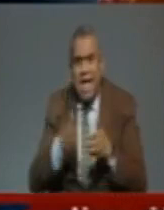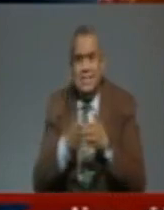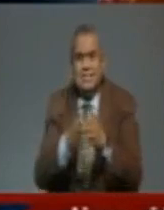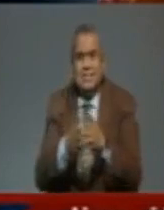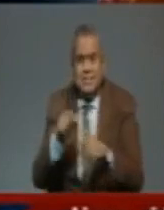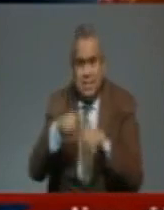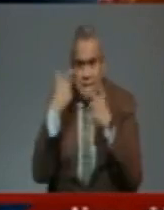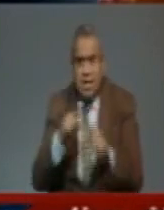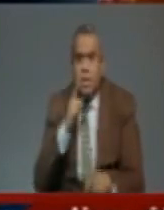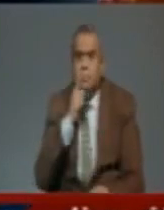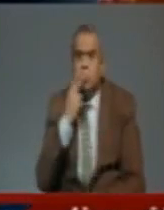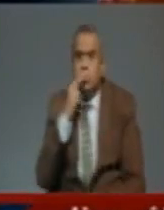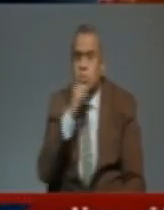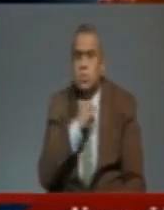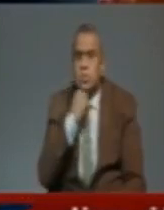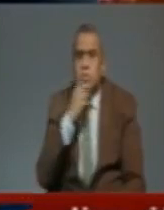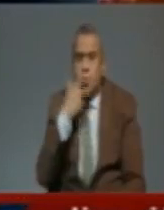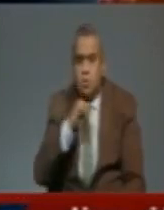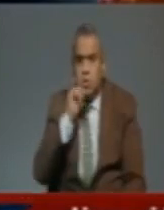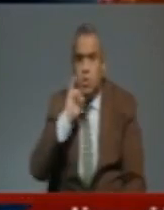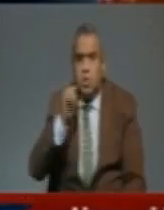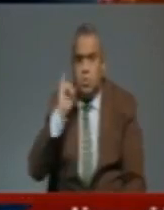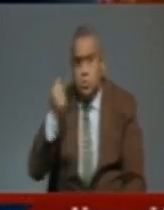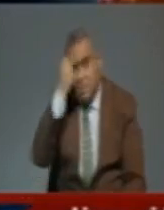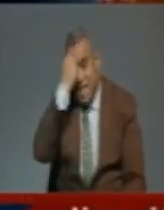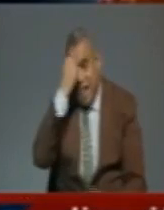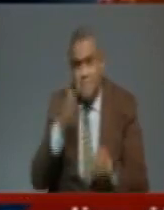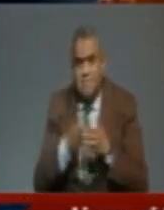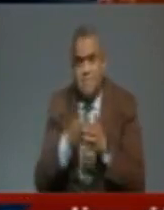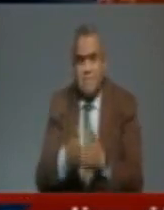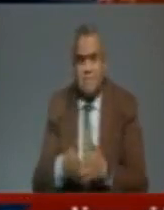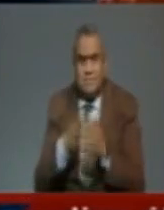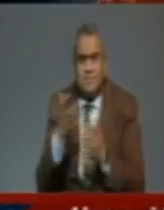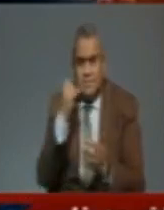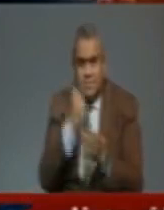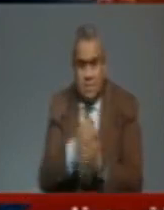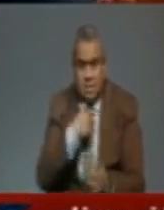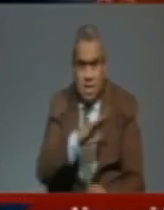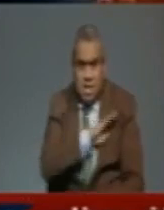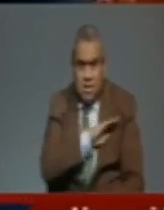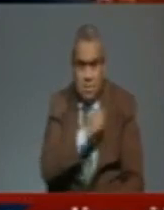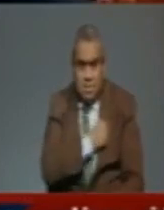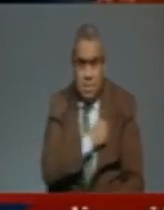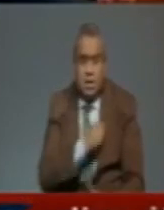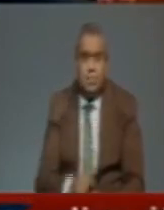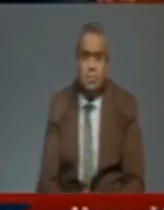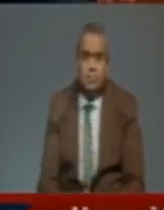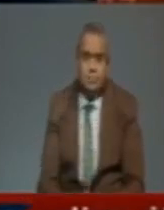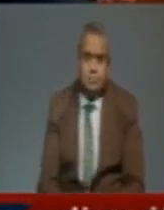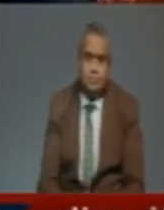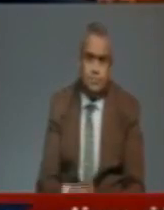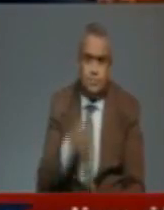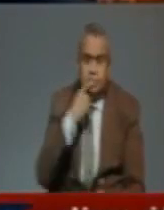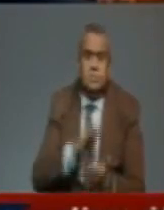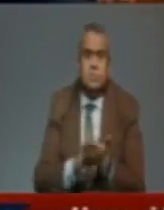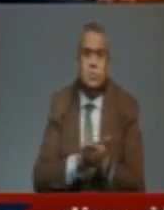المتوسط تقريبا 500,000 يخت، حصتنا فيهم يعني مش عايز اقول ما فيش، يعني في